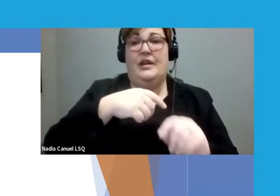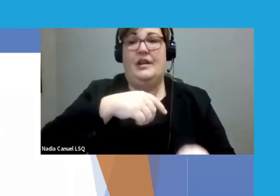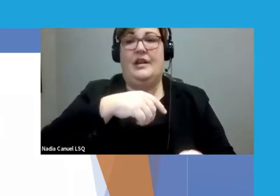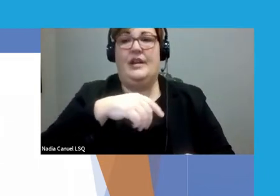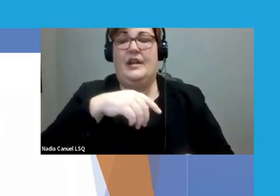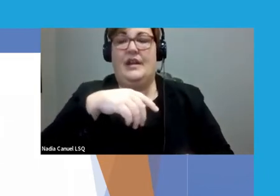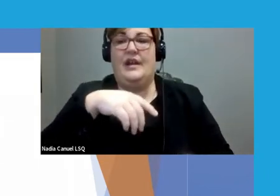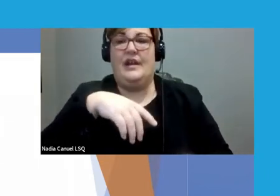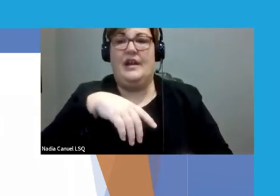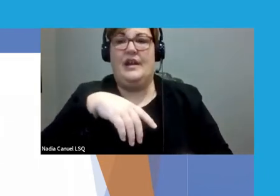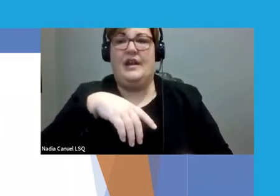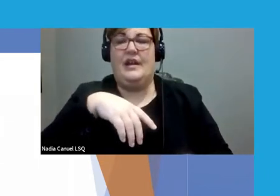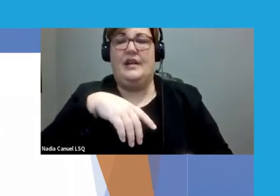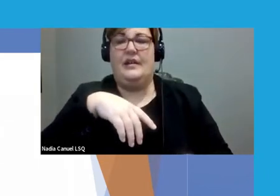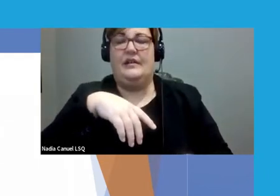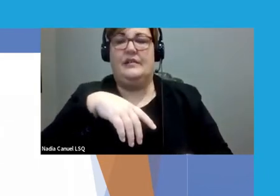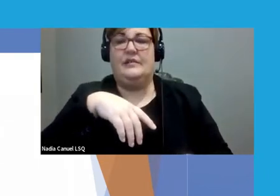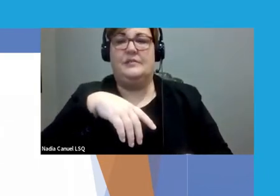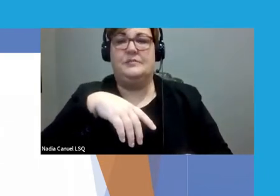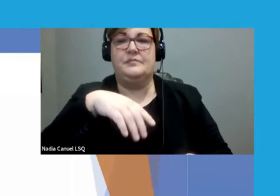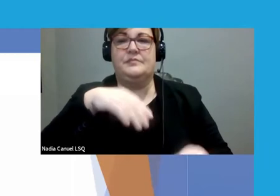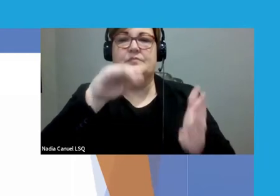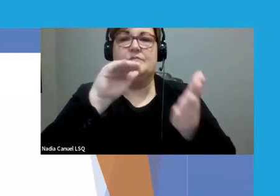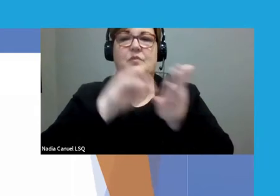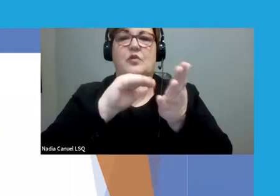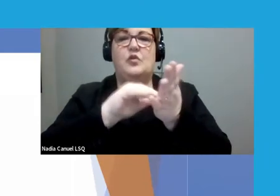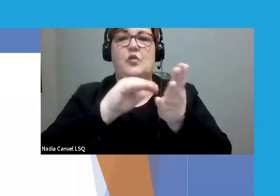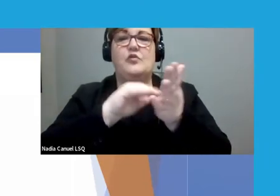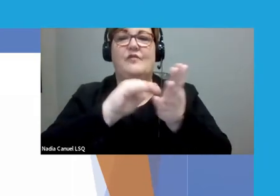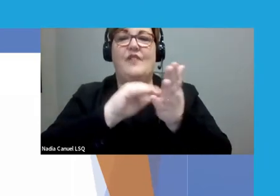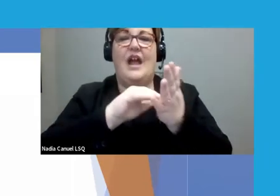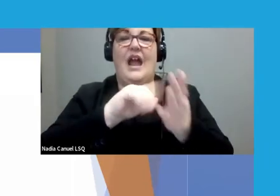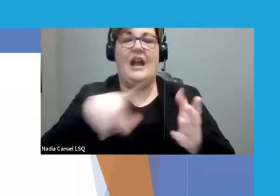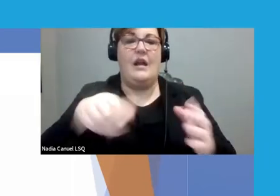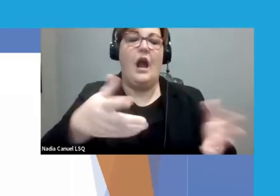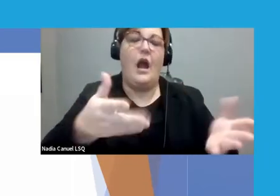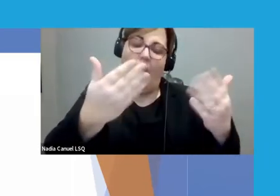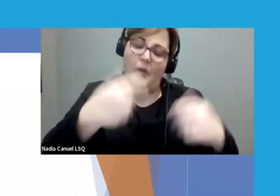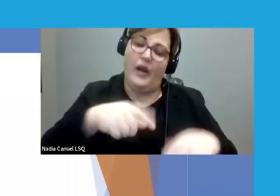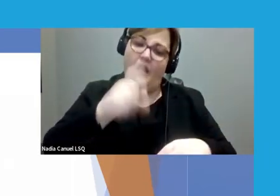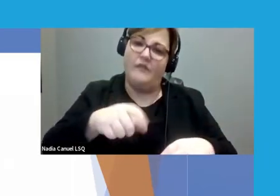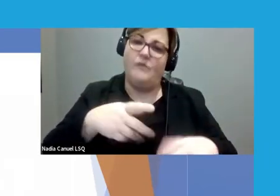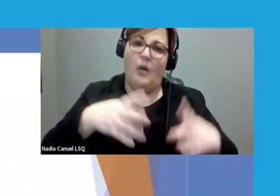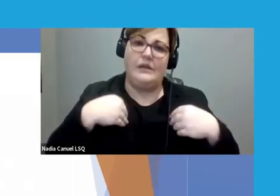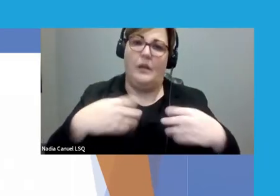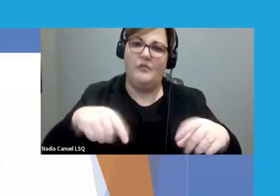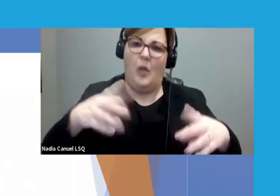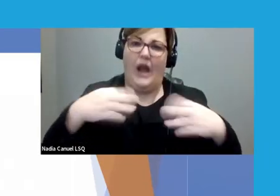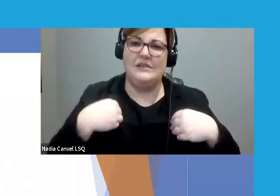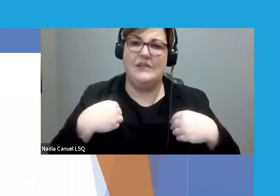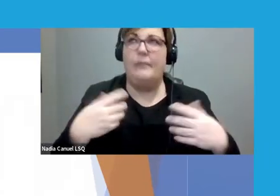En plus de ça, on leur a souvent demandé d'être collaboratif au point qu'on leur